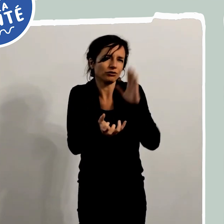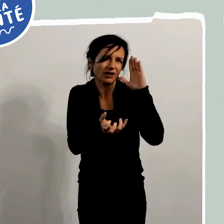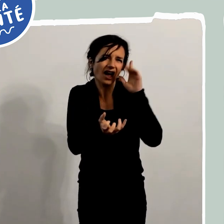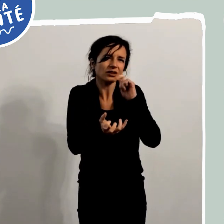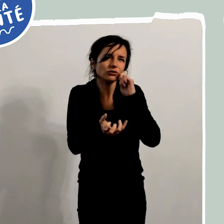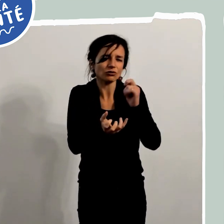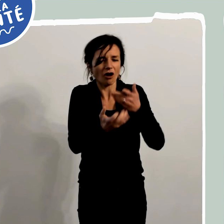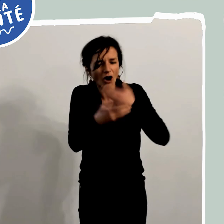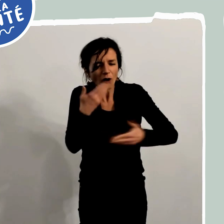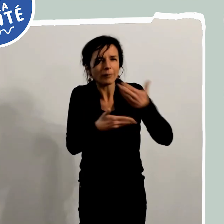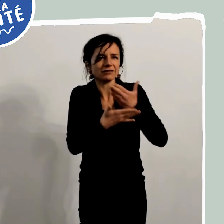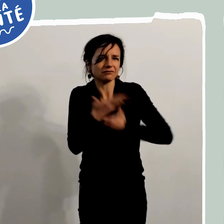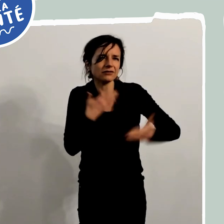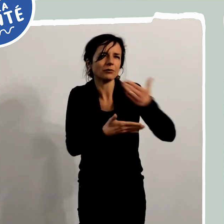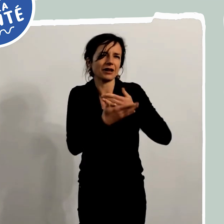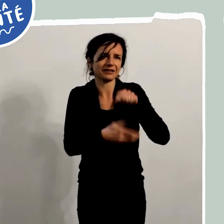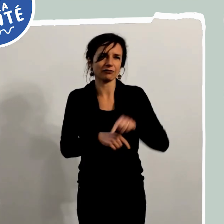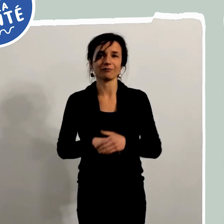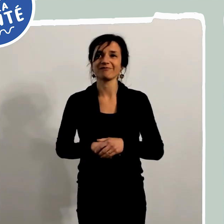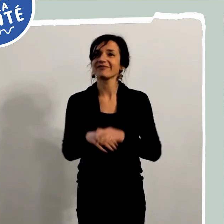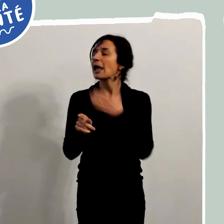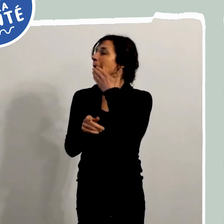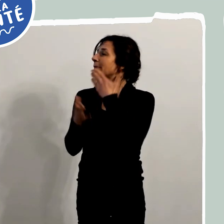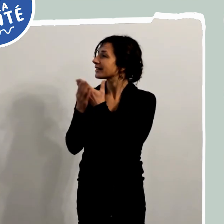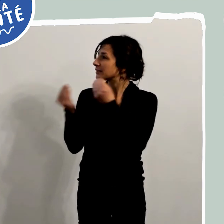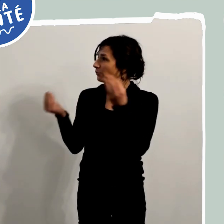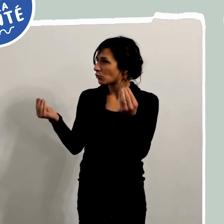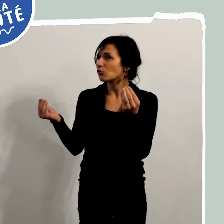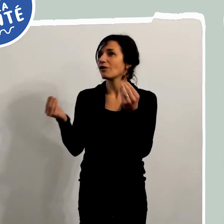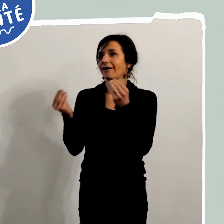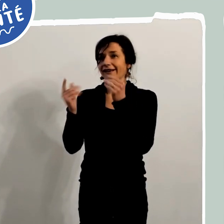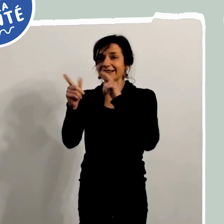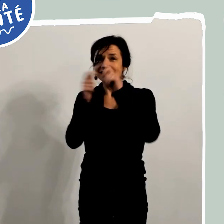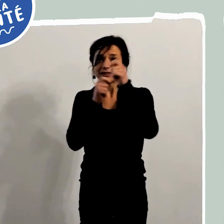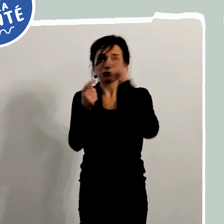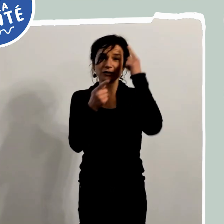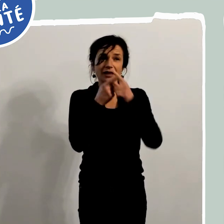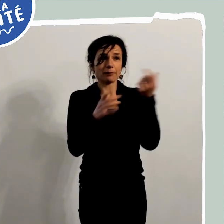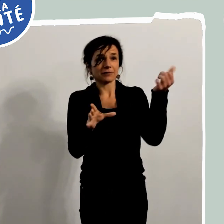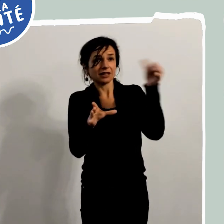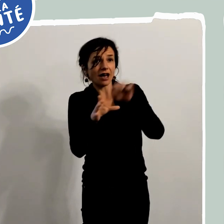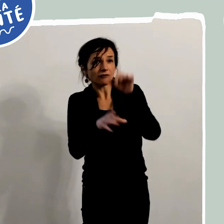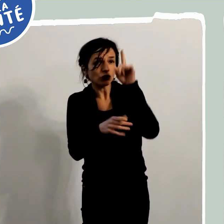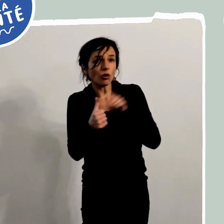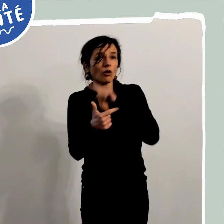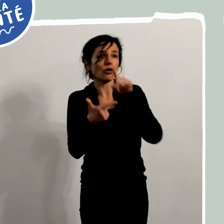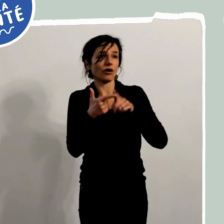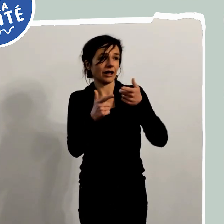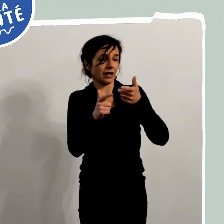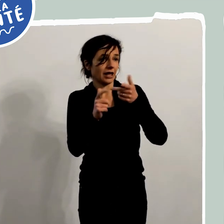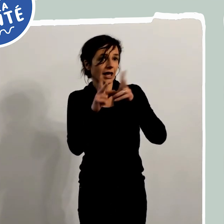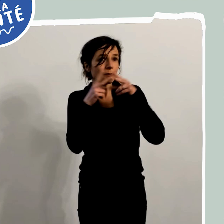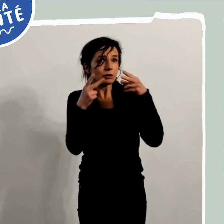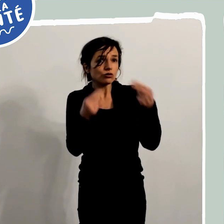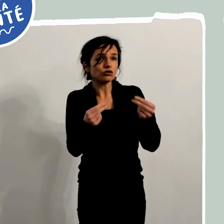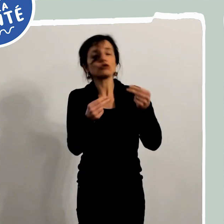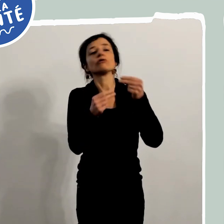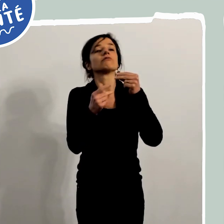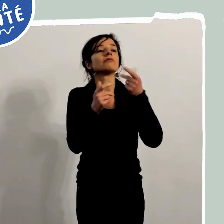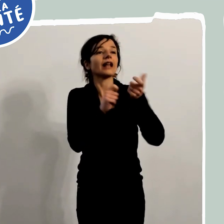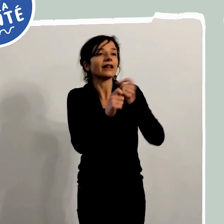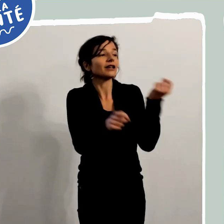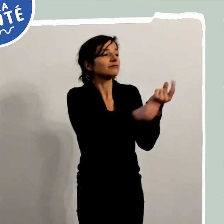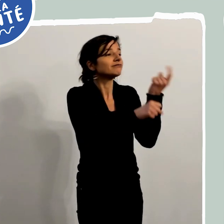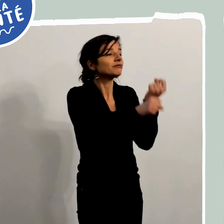Voilà. Merci beaucoup. On est arrivé au terme. On a parlé épluchure, carafe d'eau. Moi, je pense que c'est à peu près le moment d'aller dîner pour